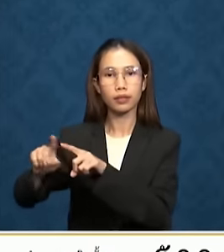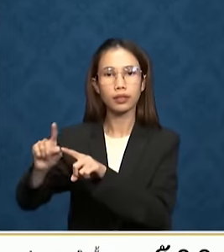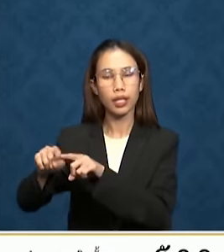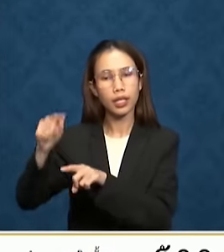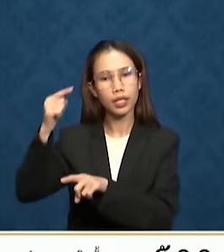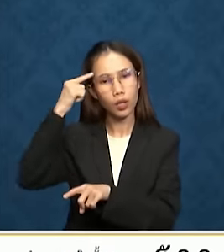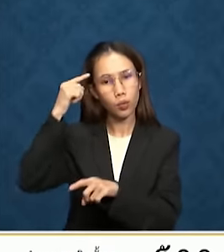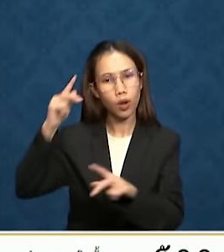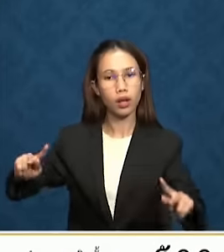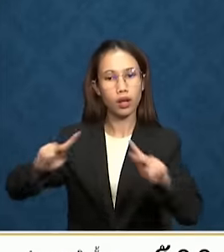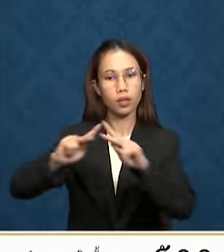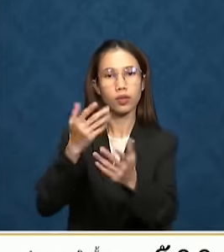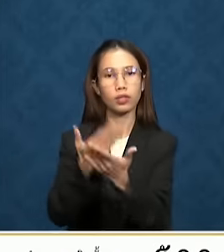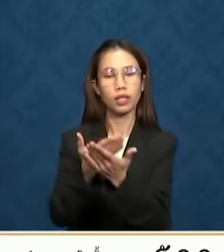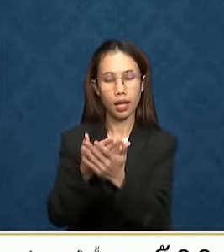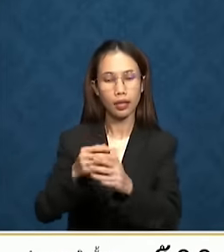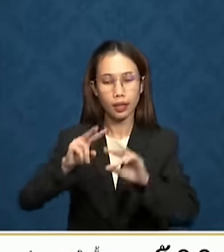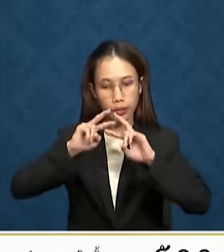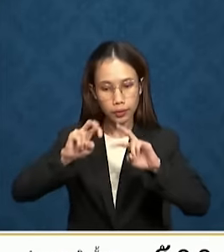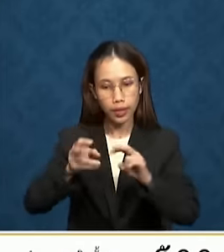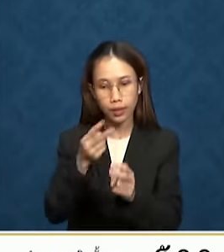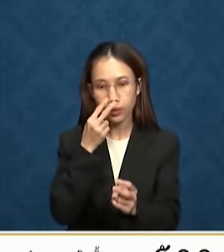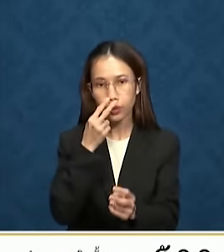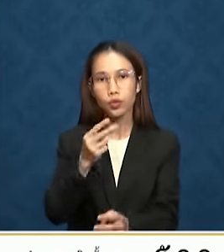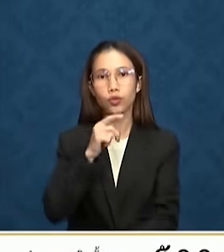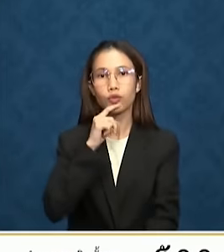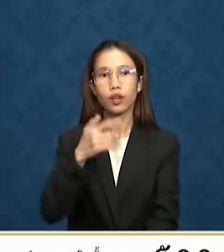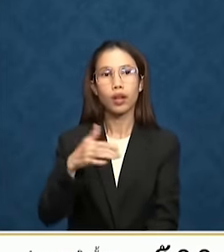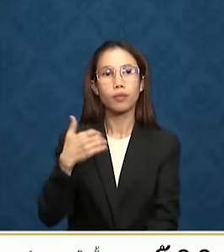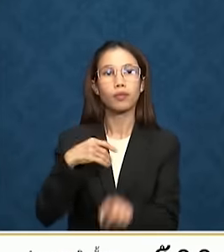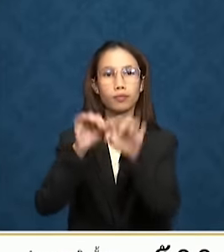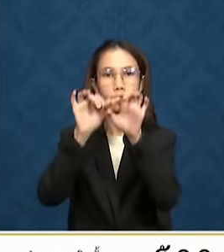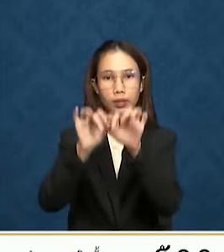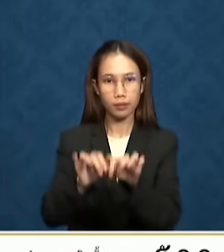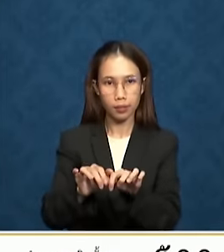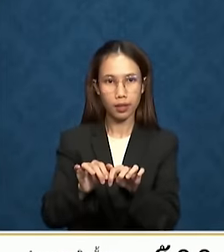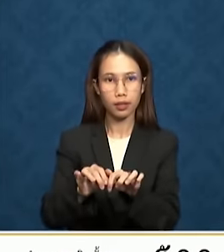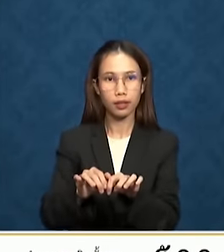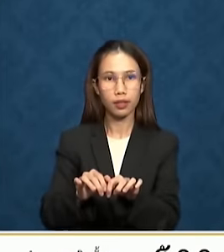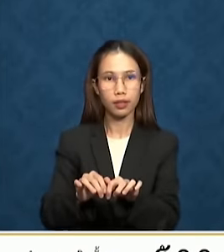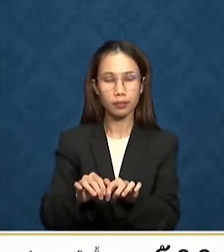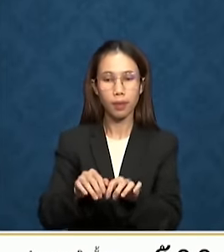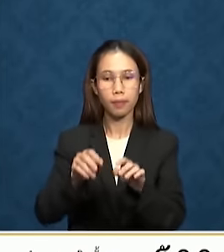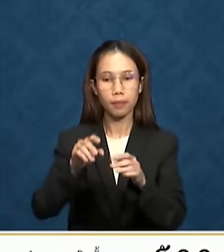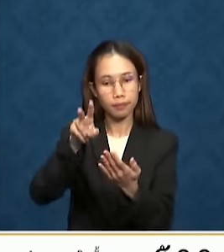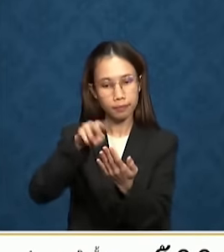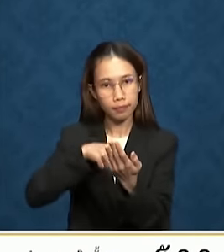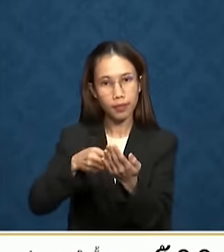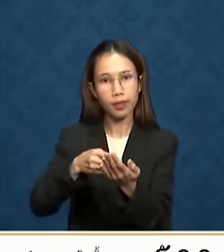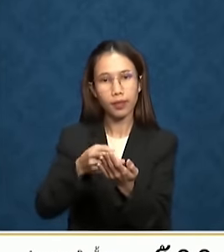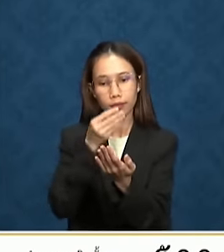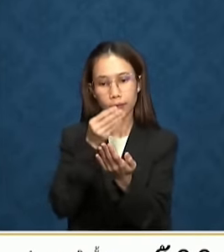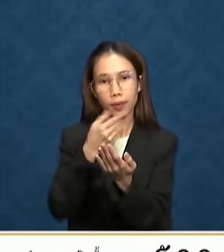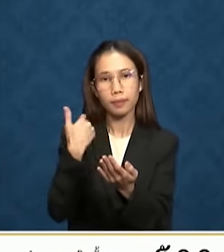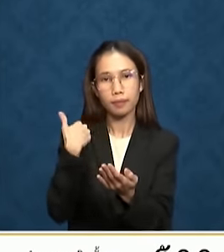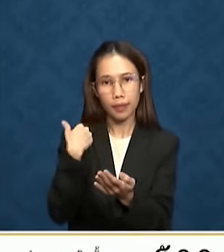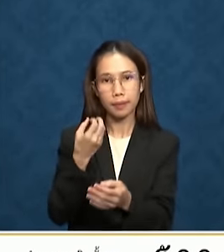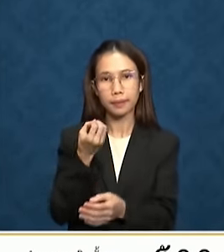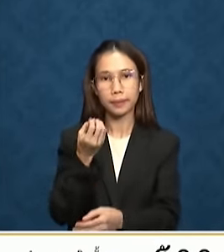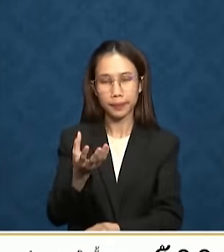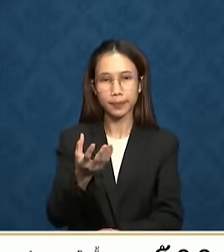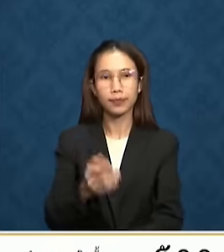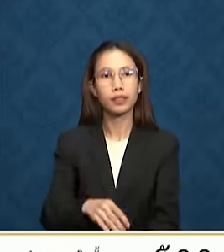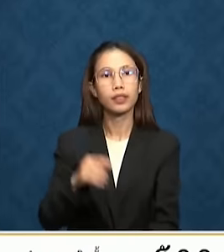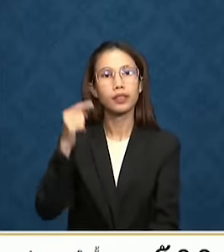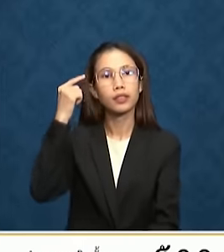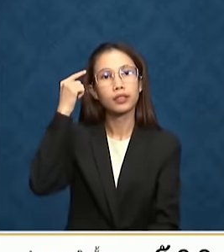กระทรวงการคลังก็คงจะศึกษาอยู่แล้วนะครับ้าไม่อย่างงั้นผมพิมพ์มาแล้วก็ศึกษามาเยอะพอสมควรเรื่องเกี่ยวกับ Best Practiceแล้วก็guelก็น่า